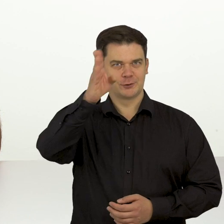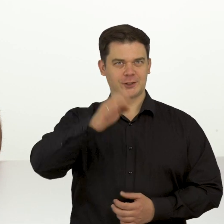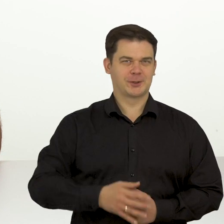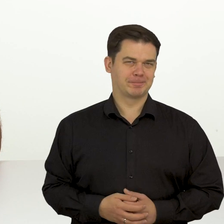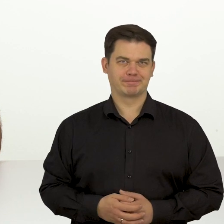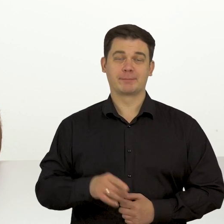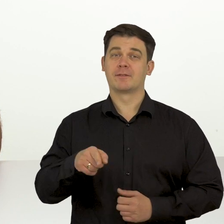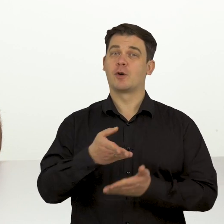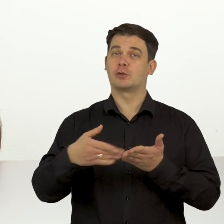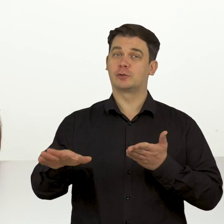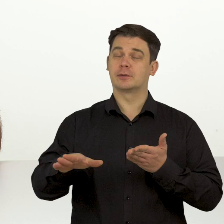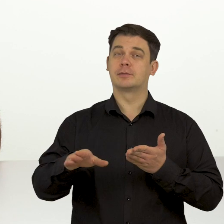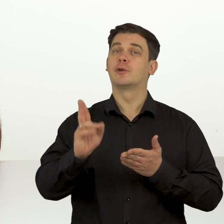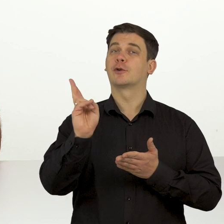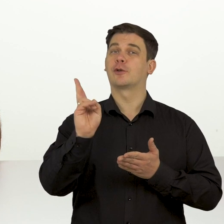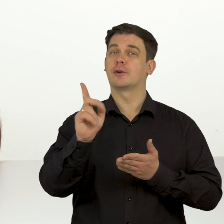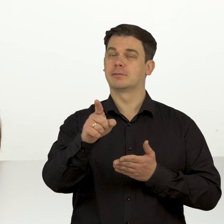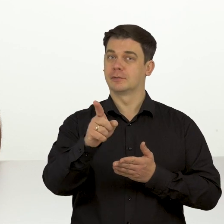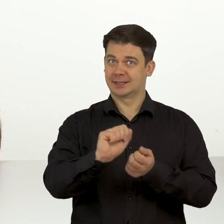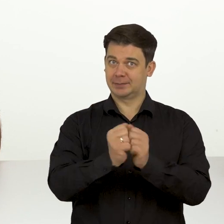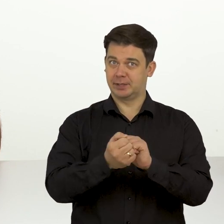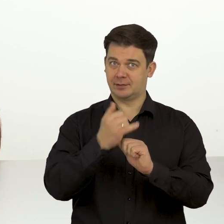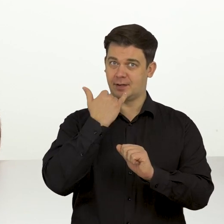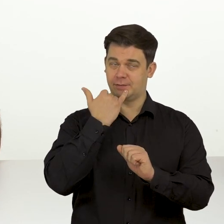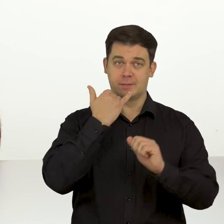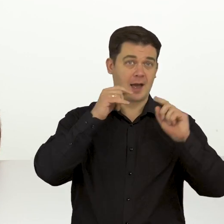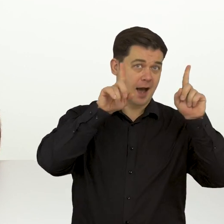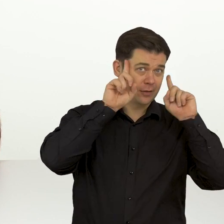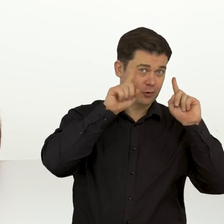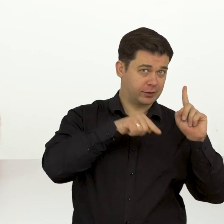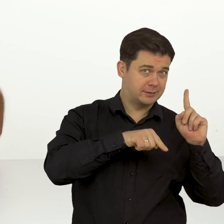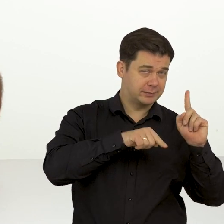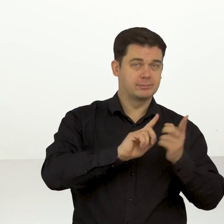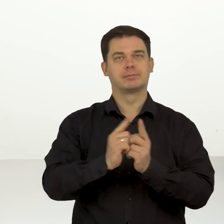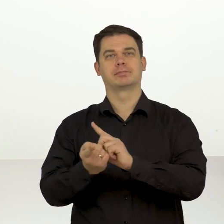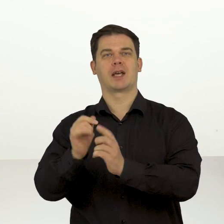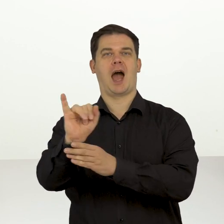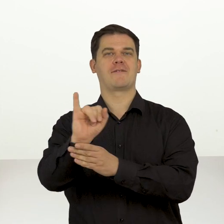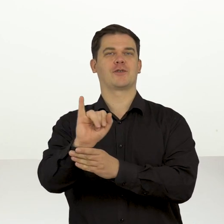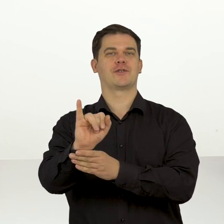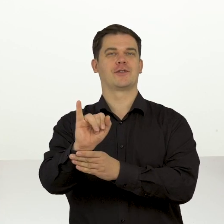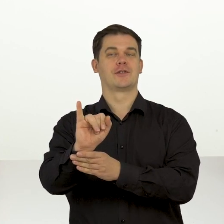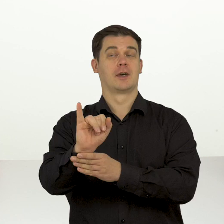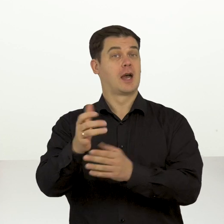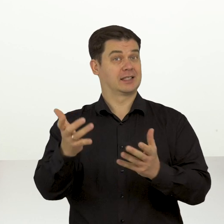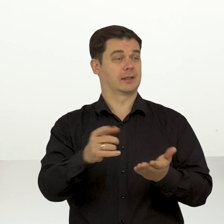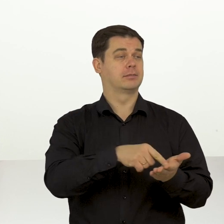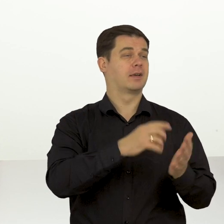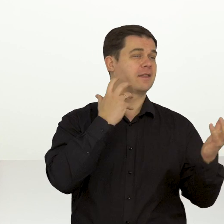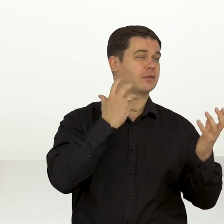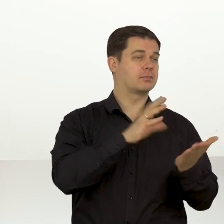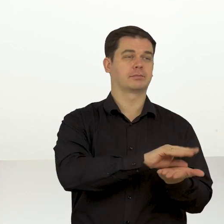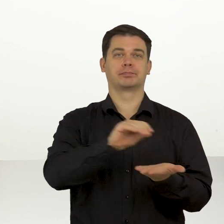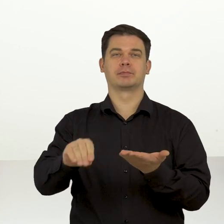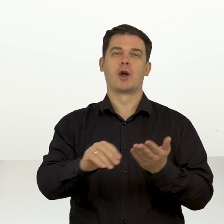Cześć! W tym odcinku coś dla tych, którzy zmieniają telefon z Androida na iPhone'a i chcą przenieść swoje dane,